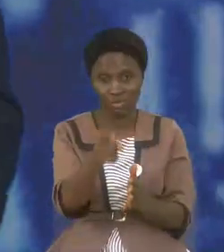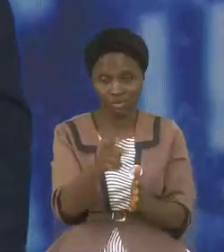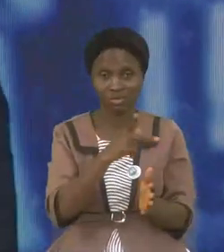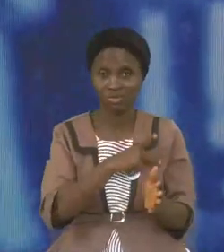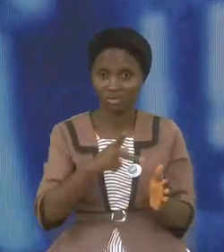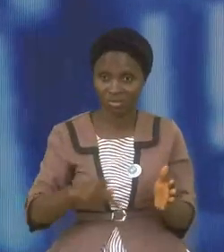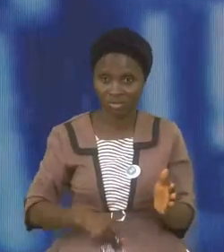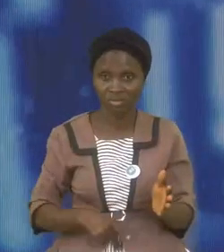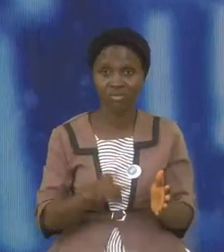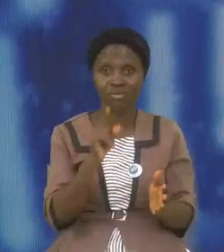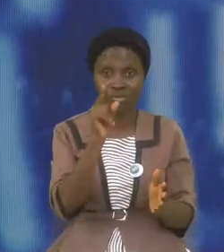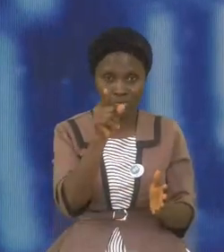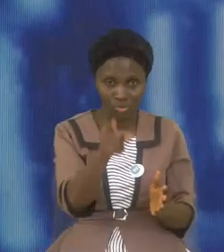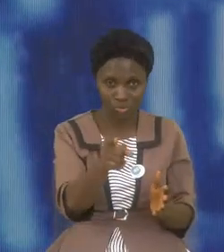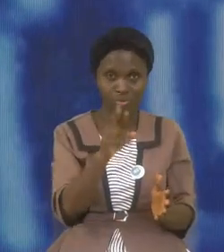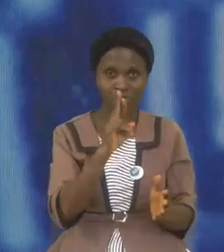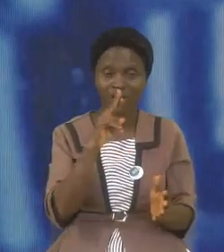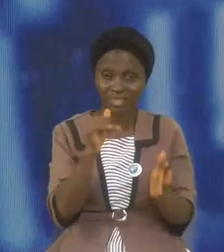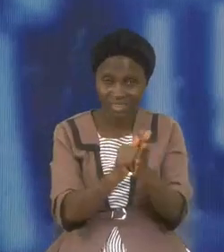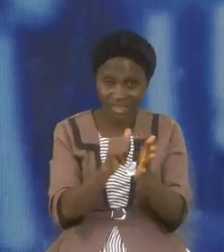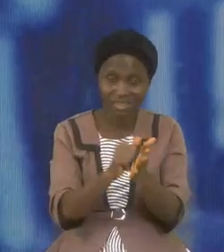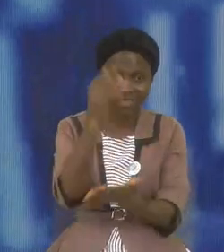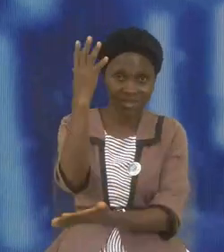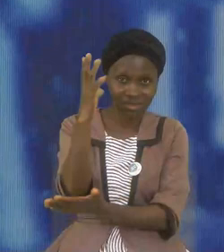Maintenant, il a interprété le songe du haut roi.